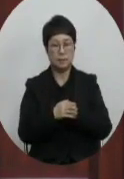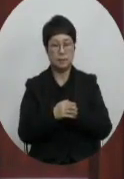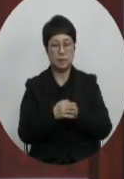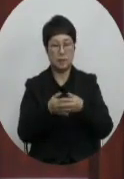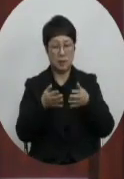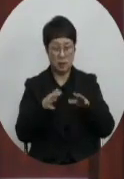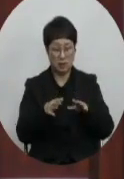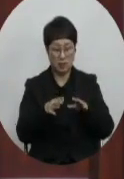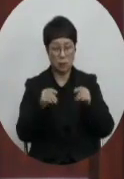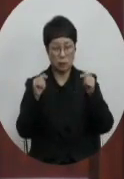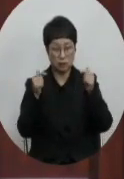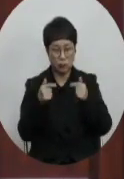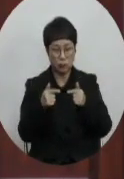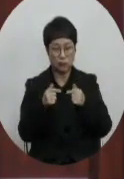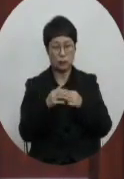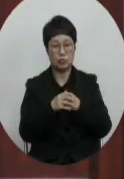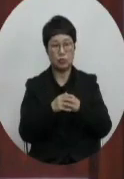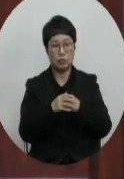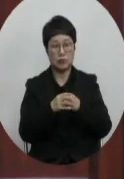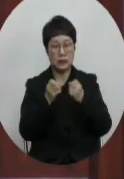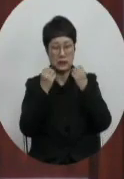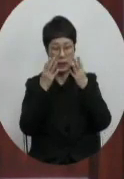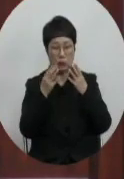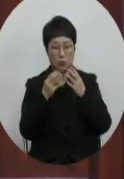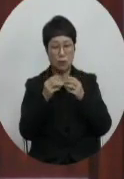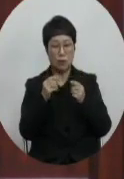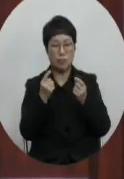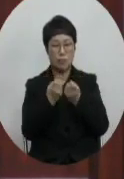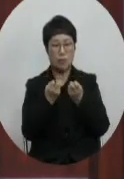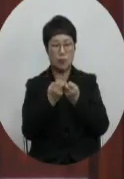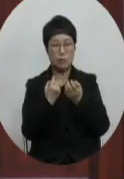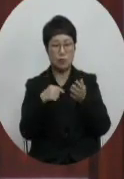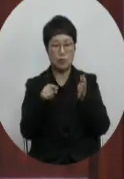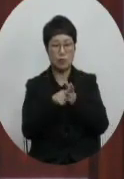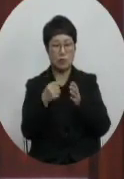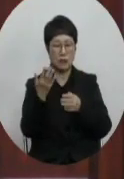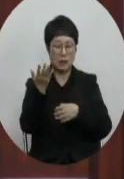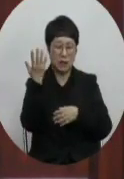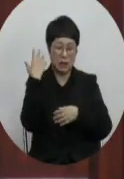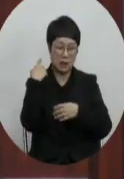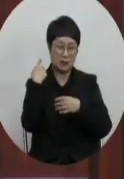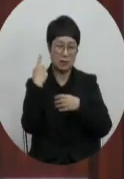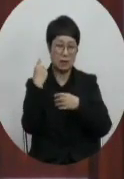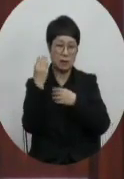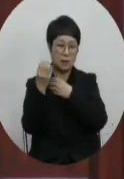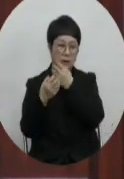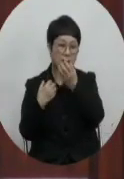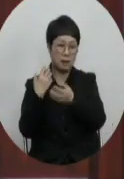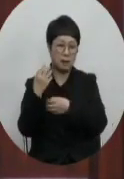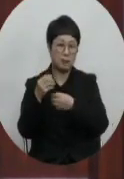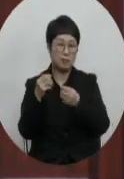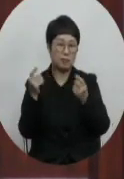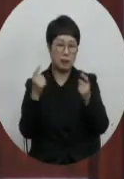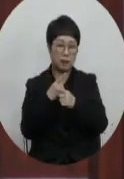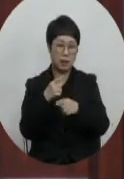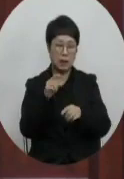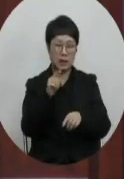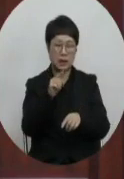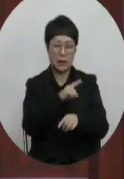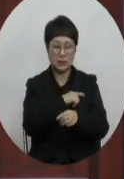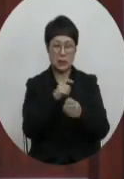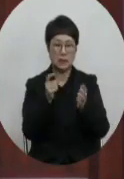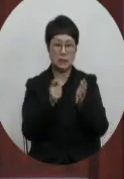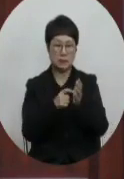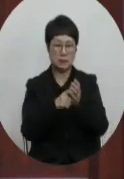저출산 고령화에 대한 신선하고 적극적인 대응을 위해 예전 그대로의 생각과 정책을 바꾸는 것이 가장 시급한